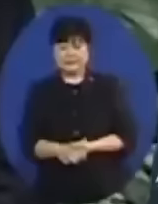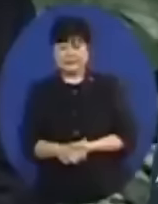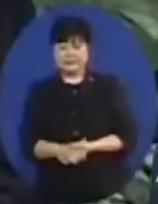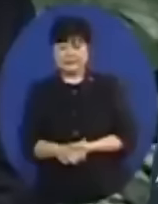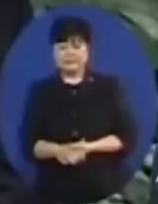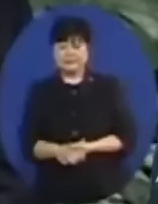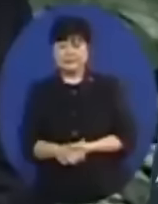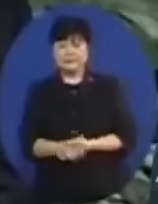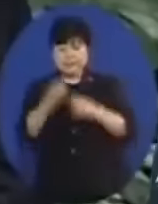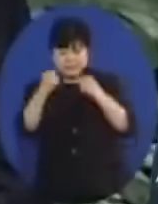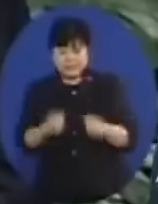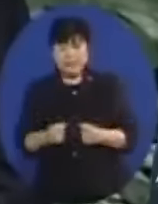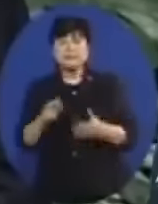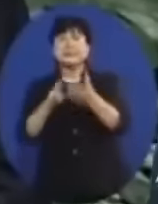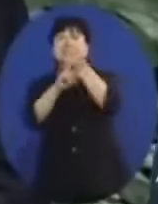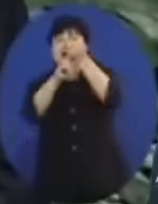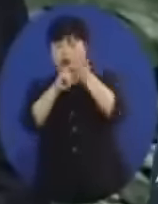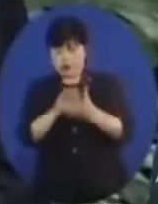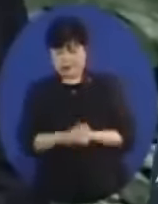하루하루 살아가는 것이 기적입니다.